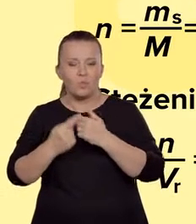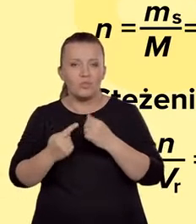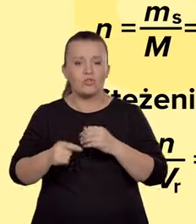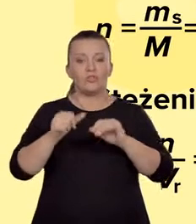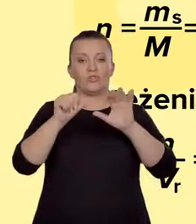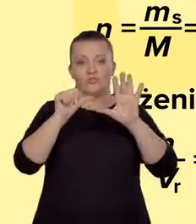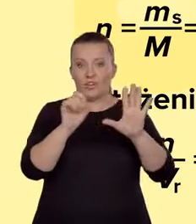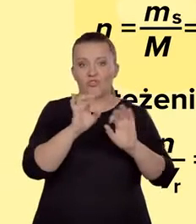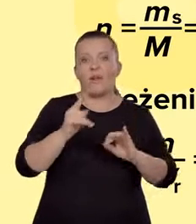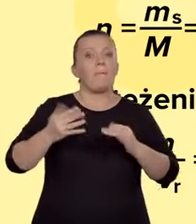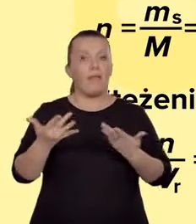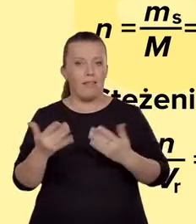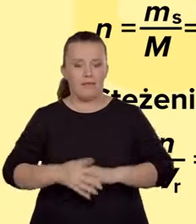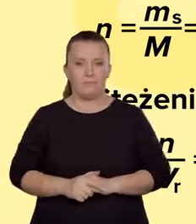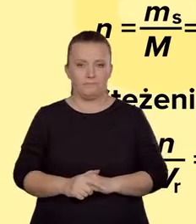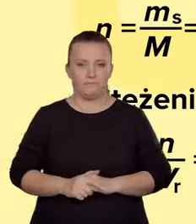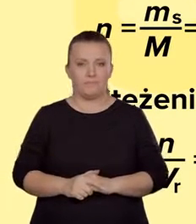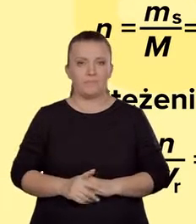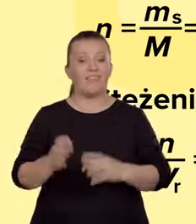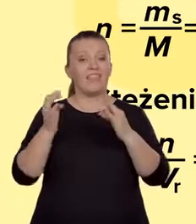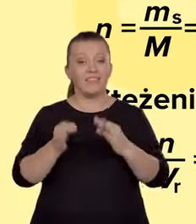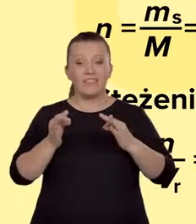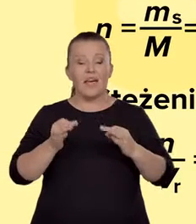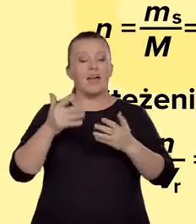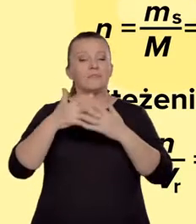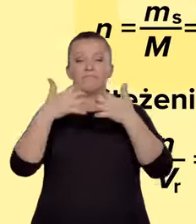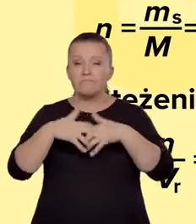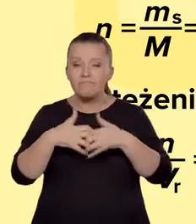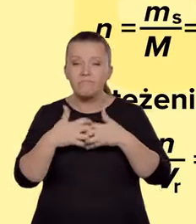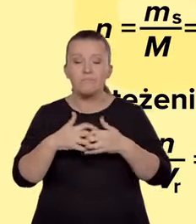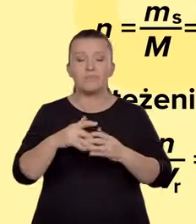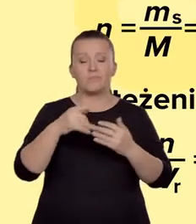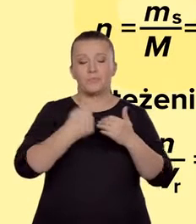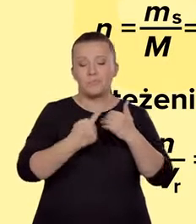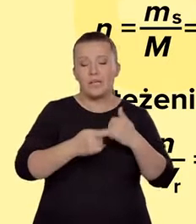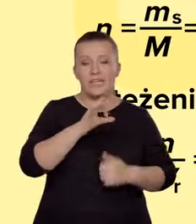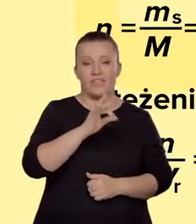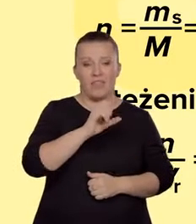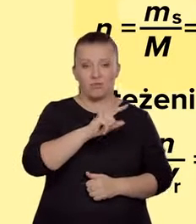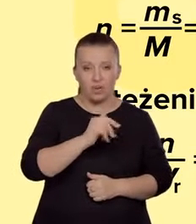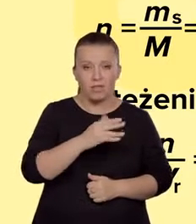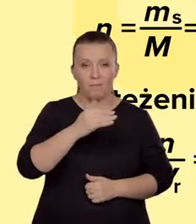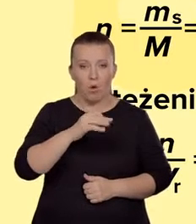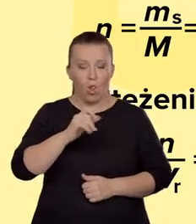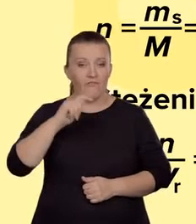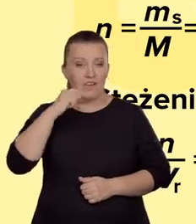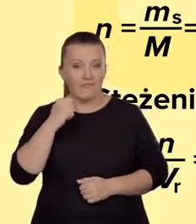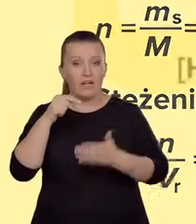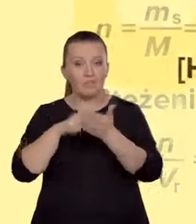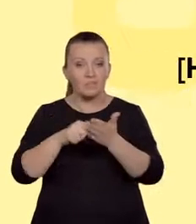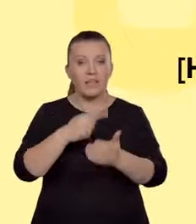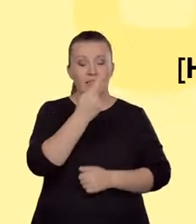tego kwasu. Teraz pozostaje nam obliczenie stężenia molowego kwasu, które wynosi 1 mol na decymetr